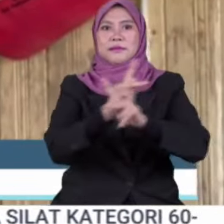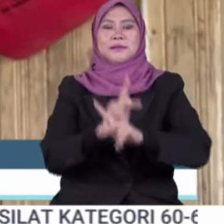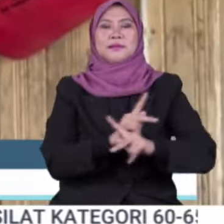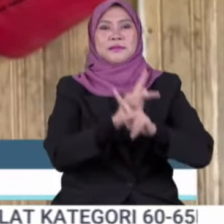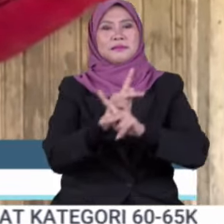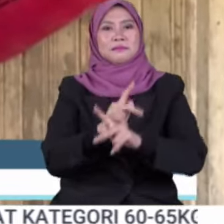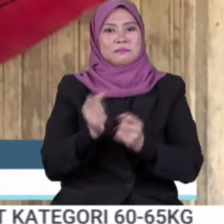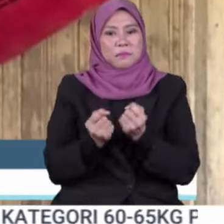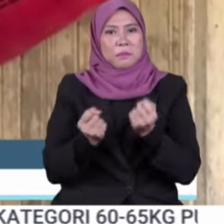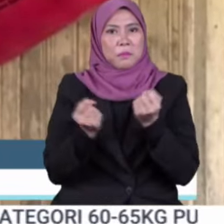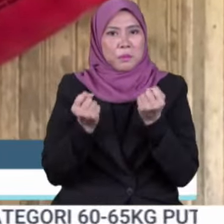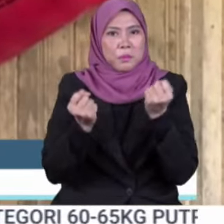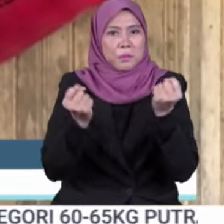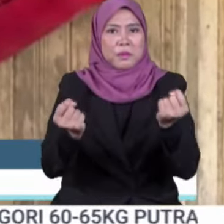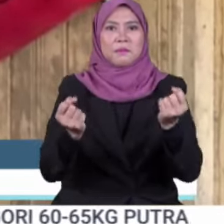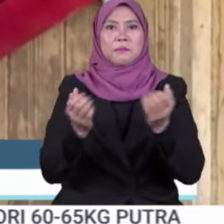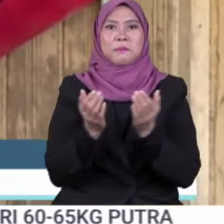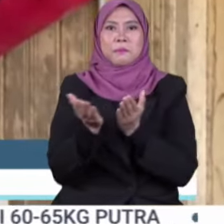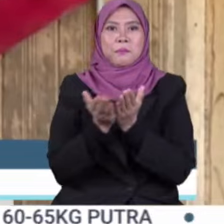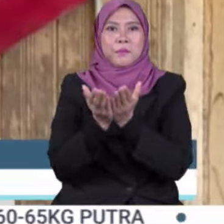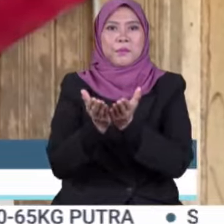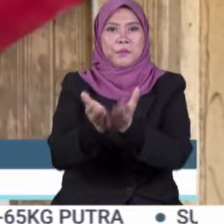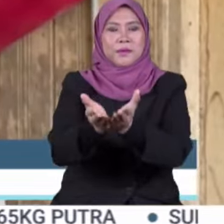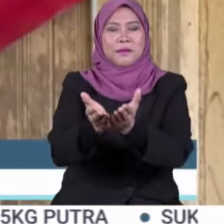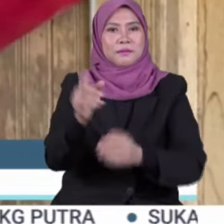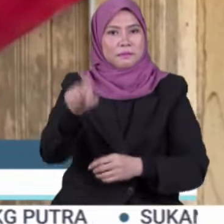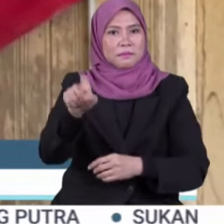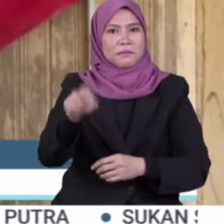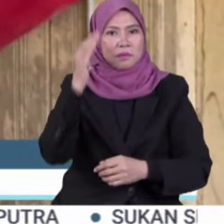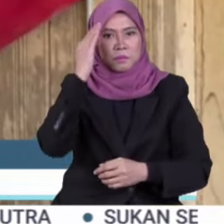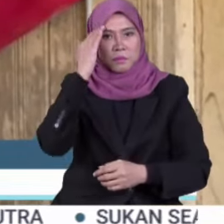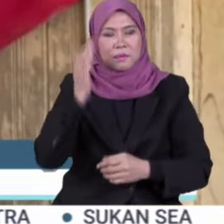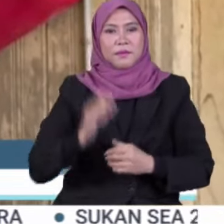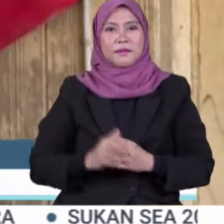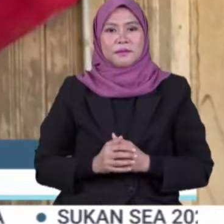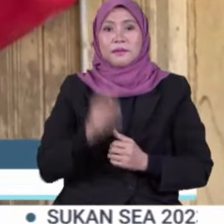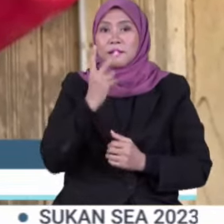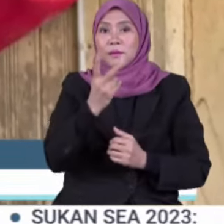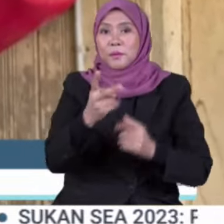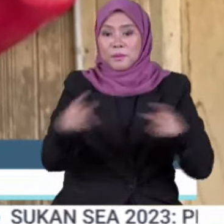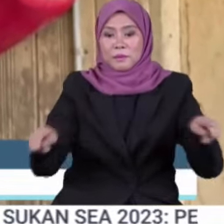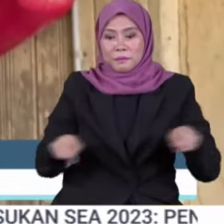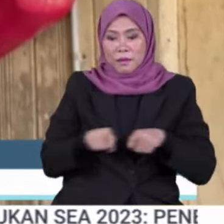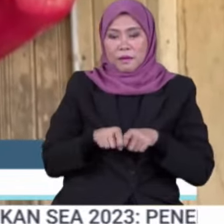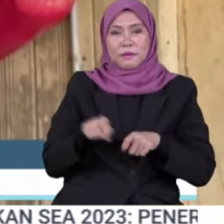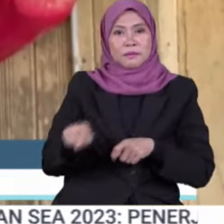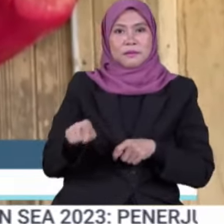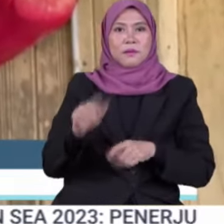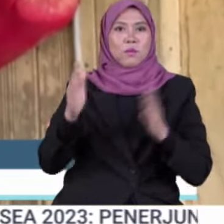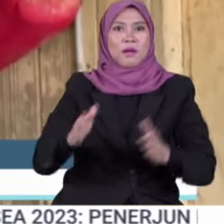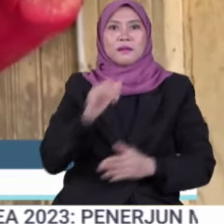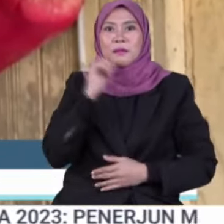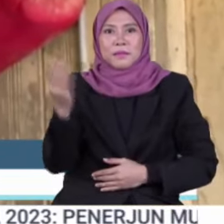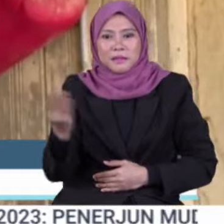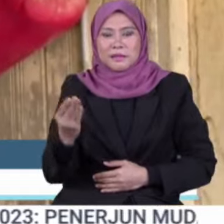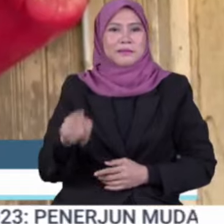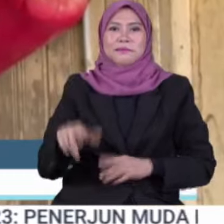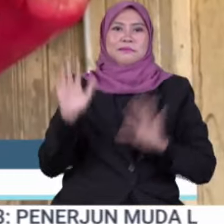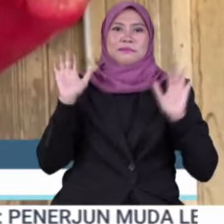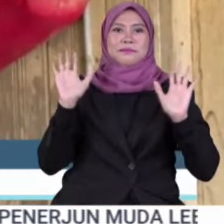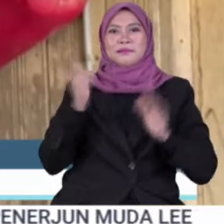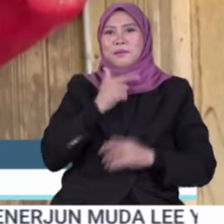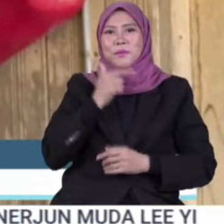dia. Ada kot ni dia, mana macam... Tengok lah tempat-tempat macam orang kita biasa memang tak boleh yang bawa lah dia.